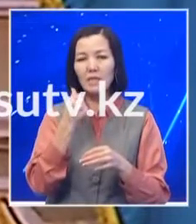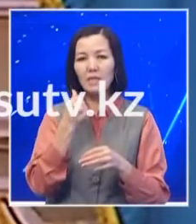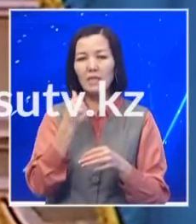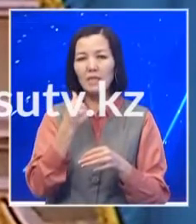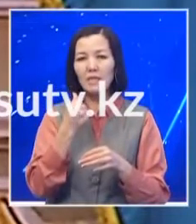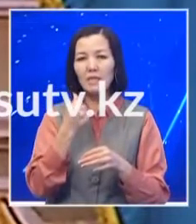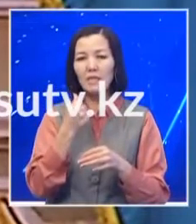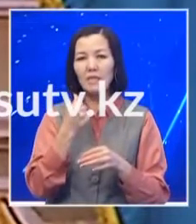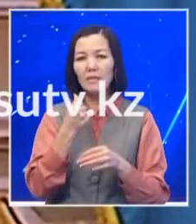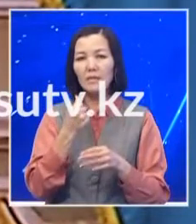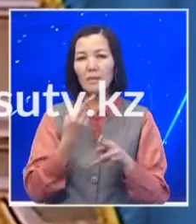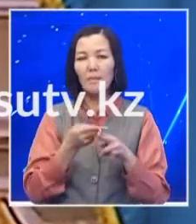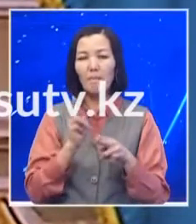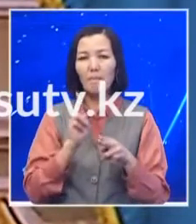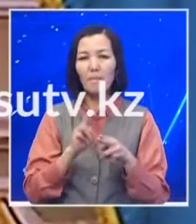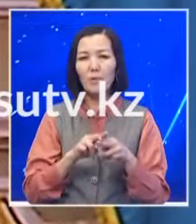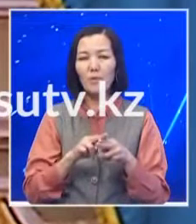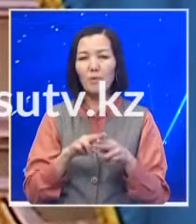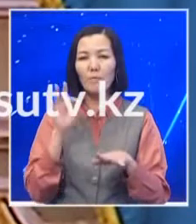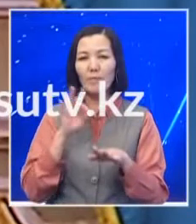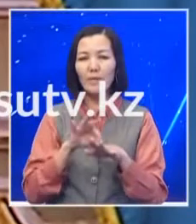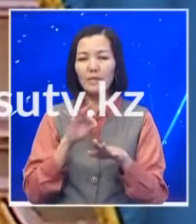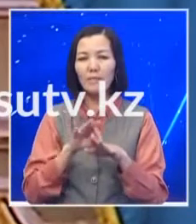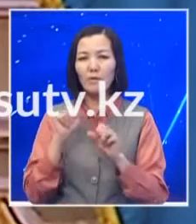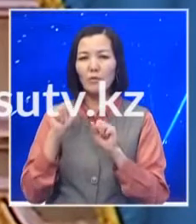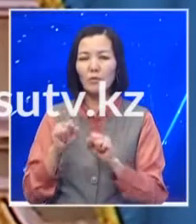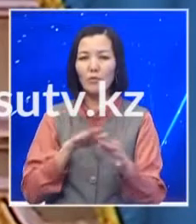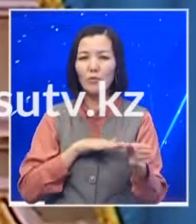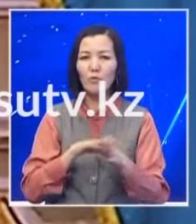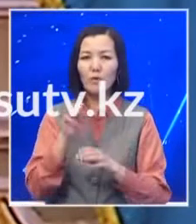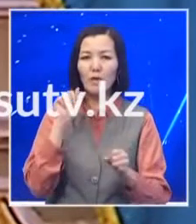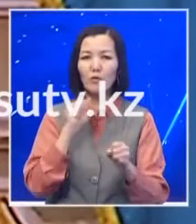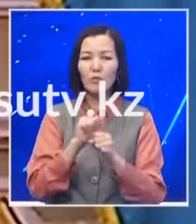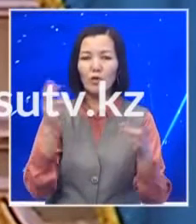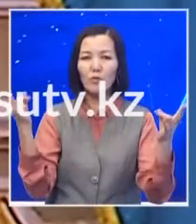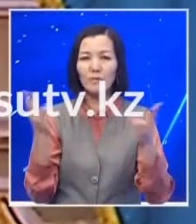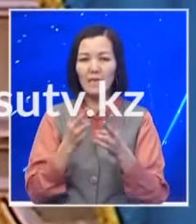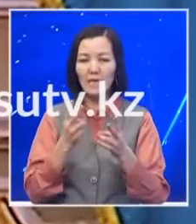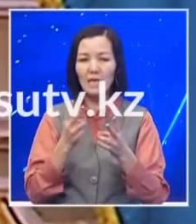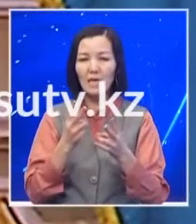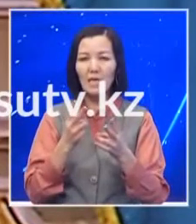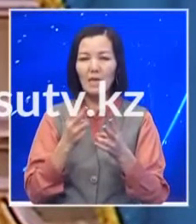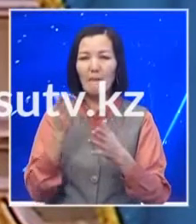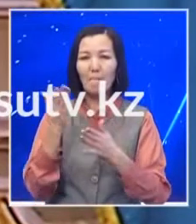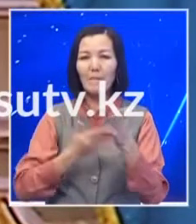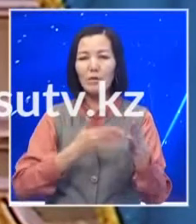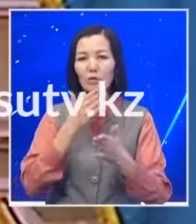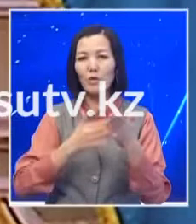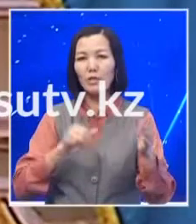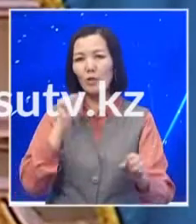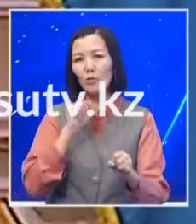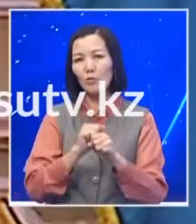жыл. Бұл жыл пандемиямен күресігі түбегейлі бетбұрыстың және коронавирустан бір жола арылудың